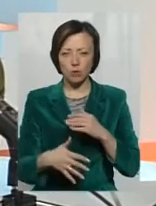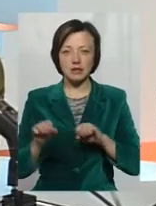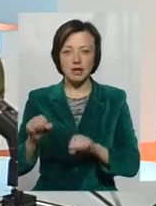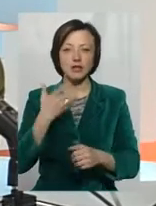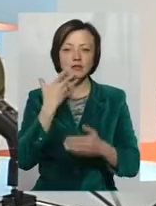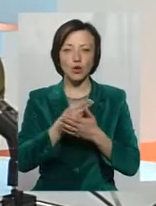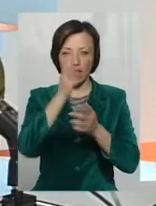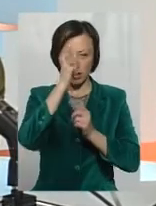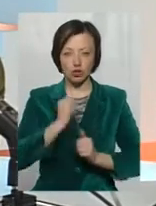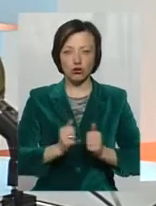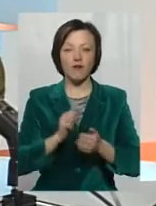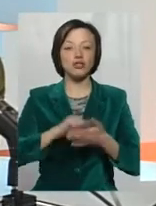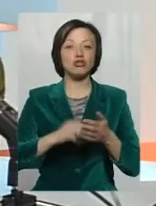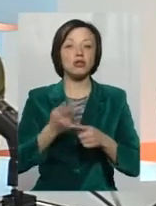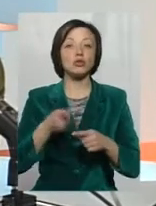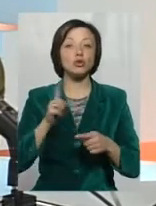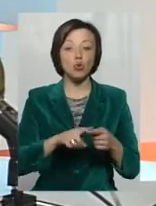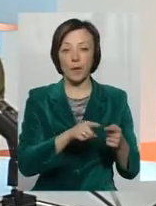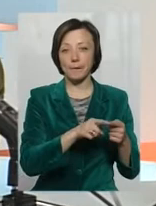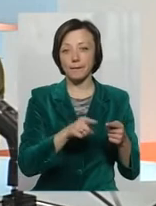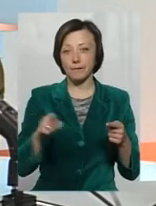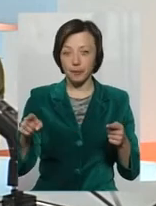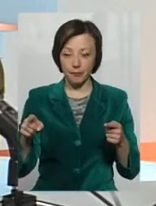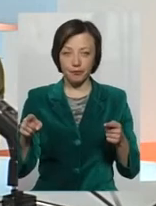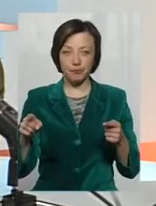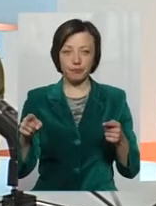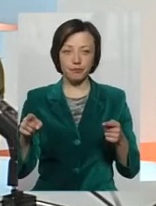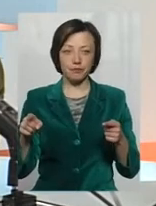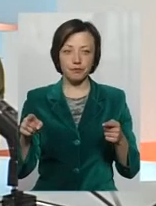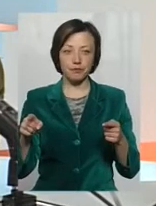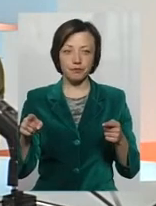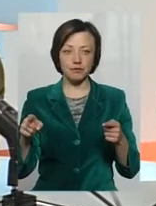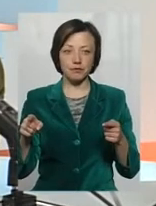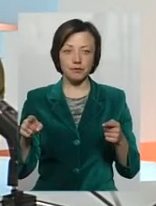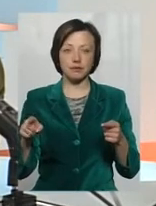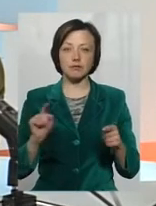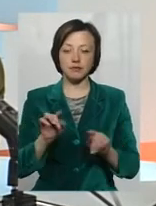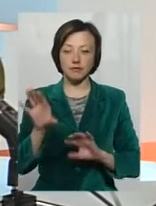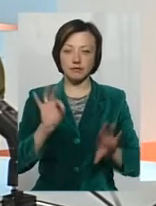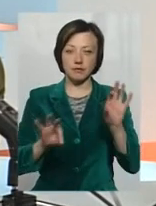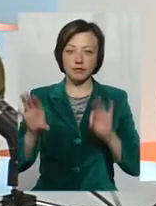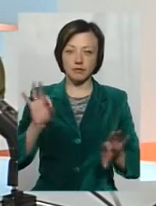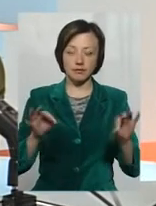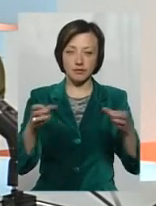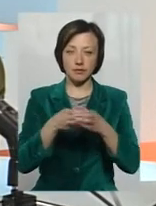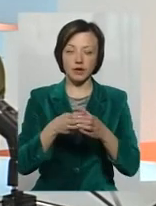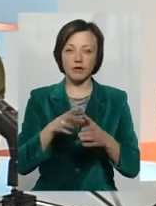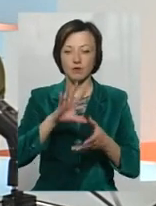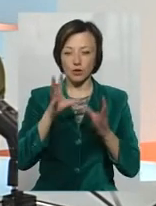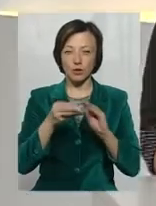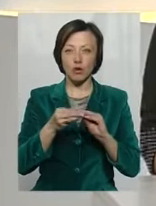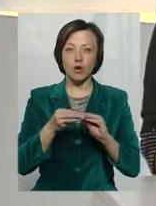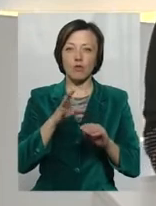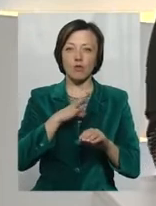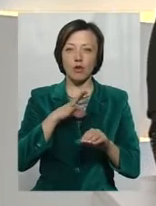держави. Через то, за цей час, через відбір до нашої бригади, пройшло майже 5 тисяч